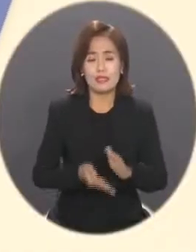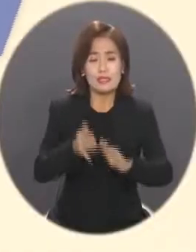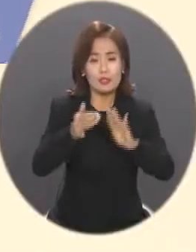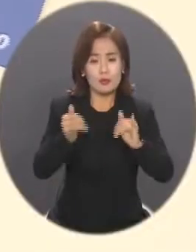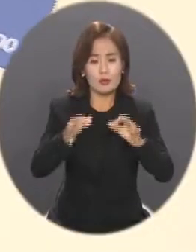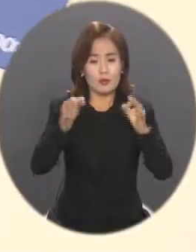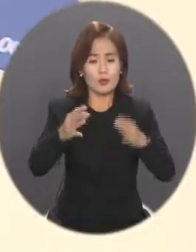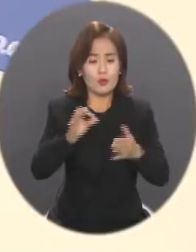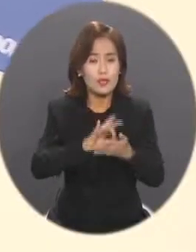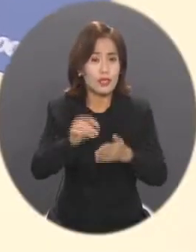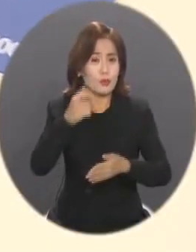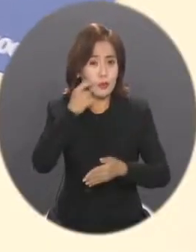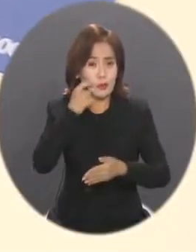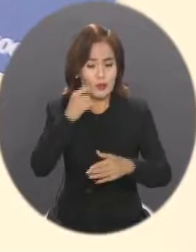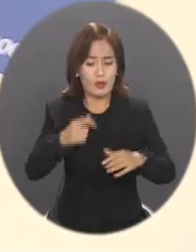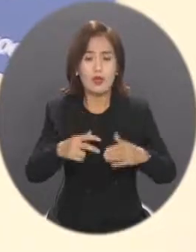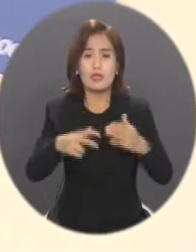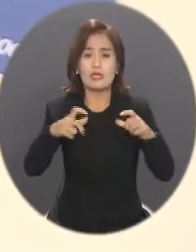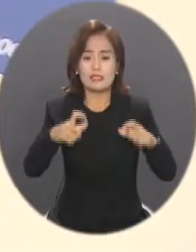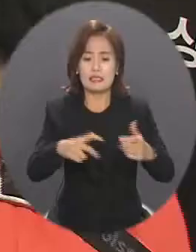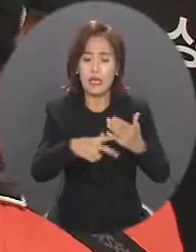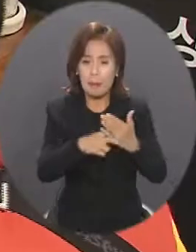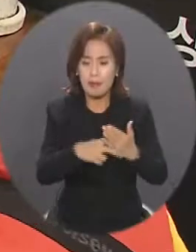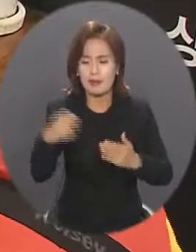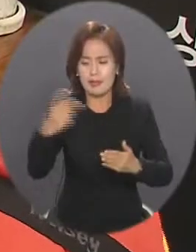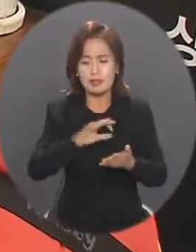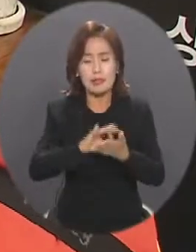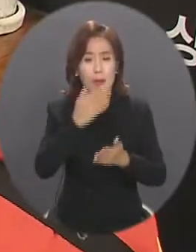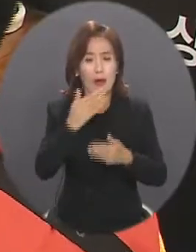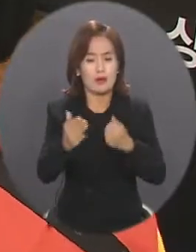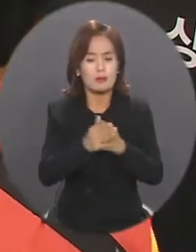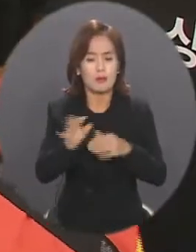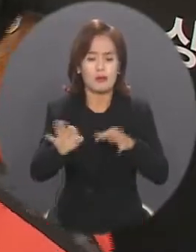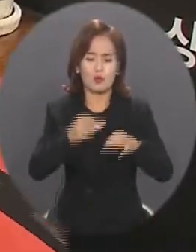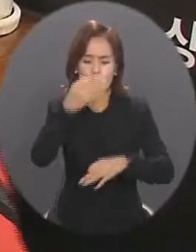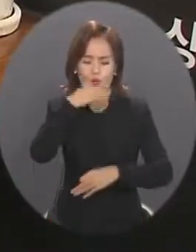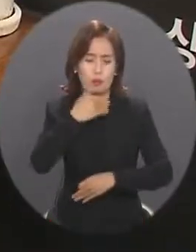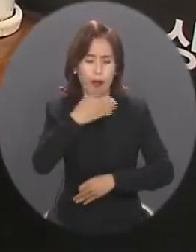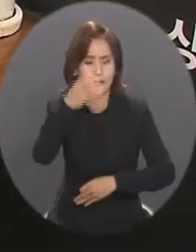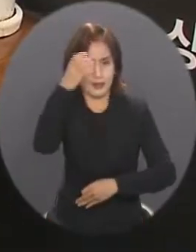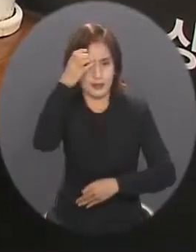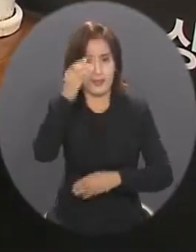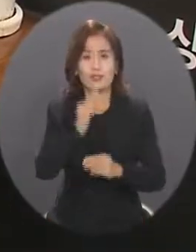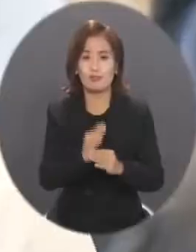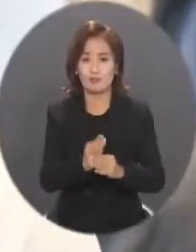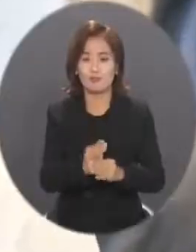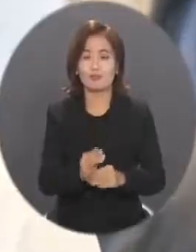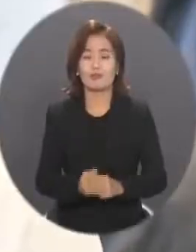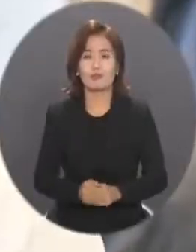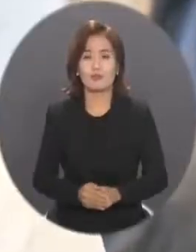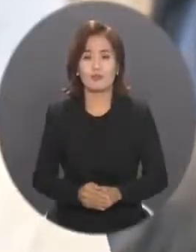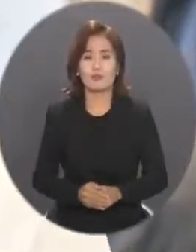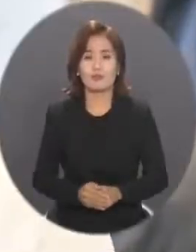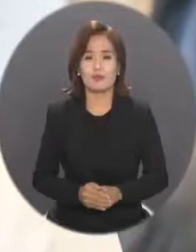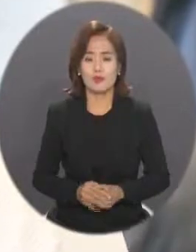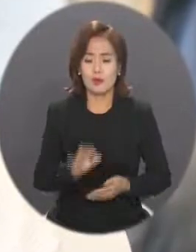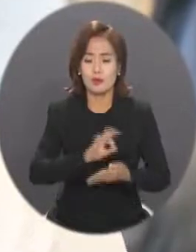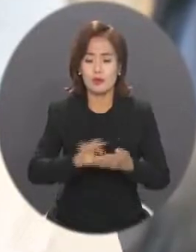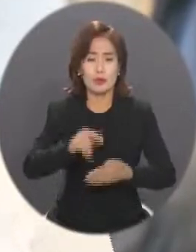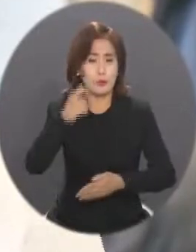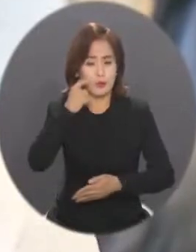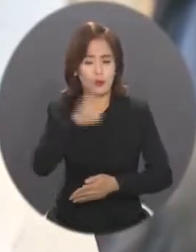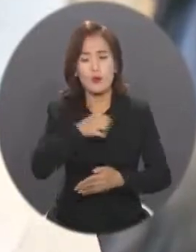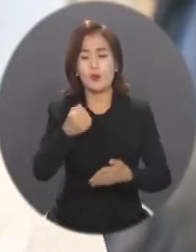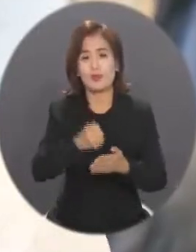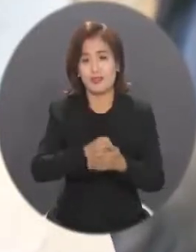시민들은 그동안 쓰지 못했던 지역화폐를 다시 쓸 수 있어 가계의 보탬이 될 것으로 기대하고 있습니다. 그때는 못 쓰니까 좀